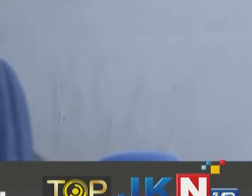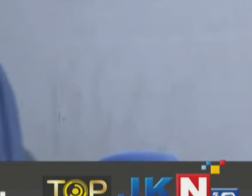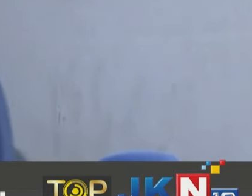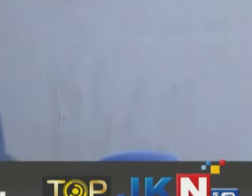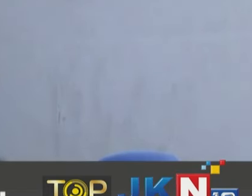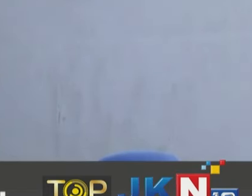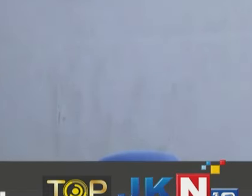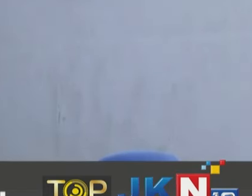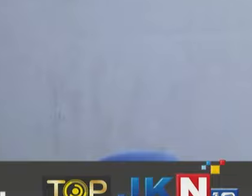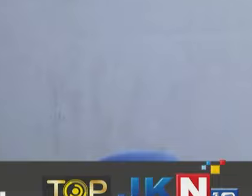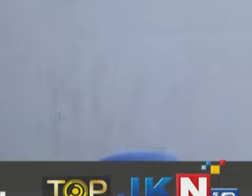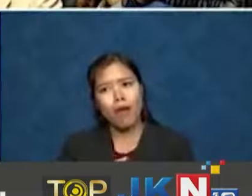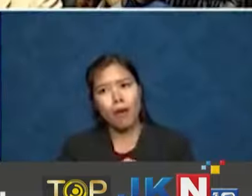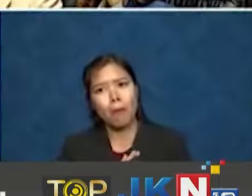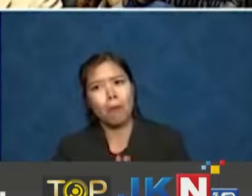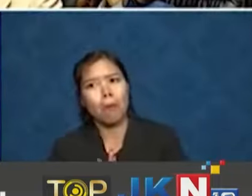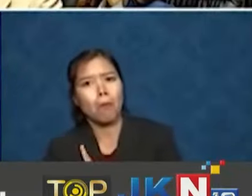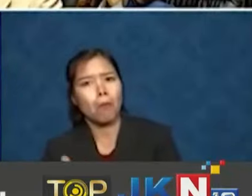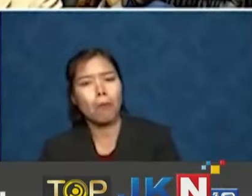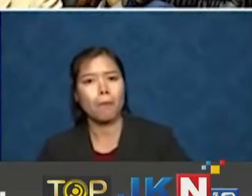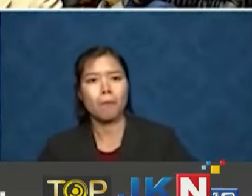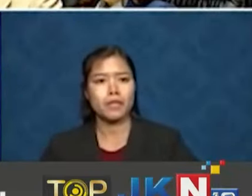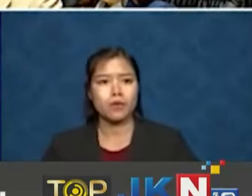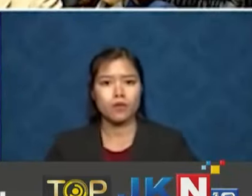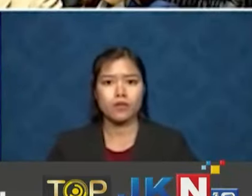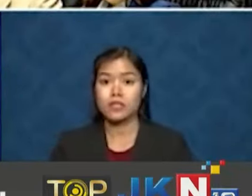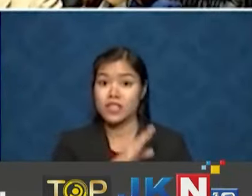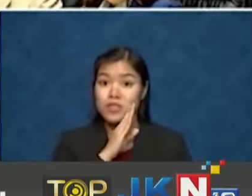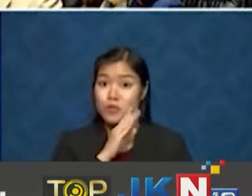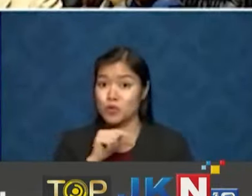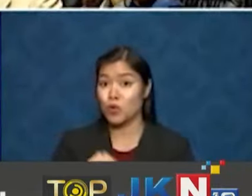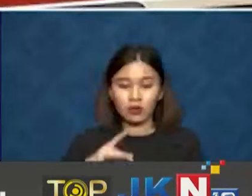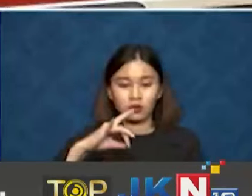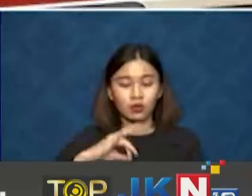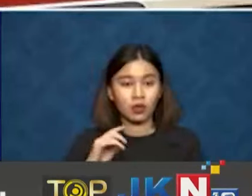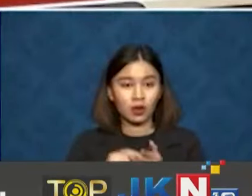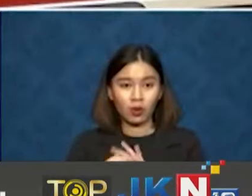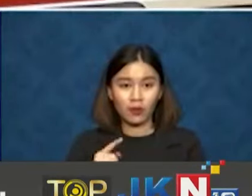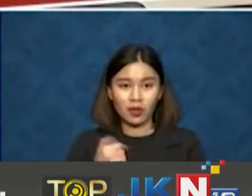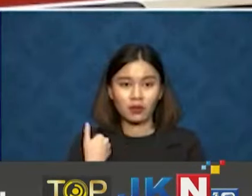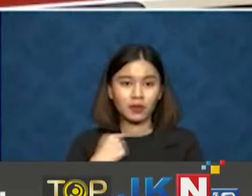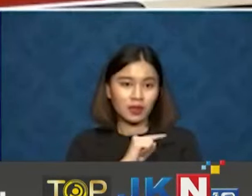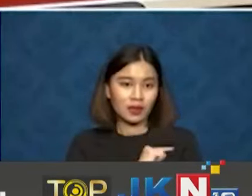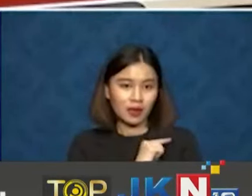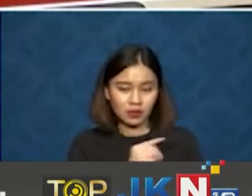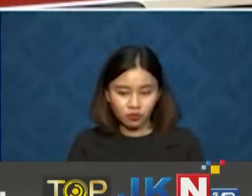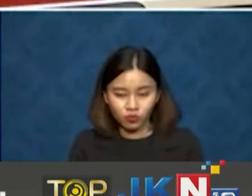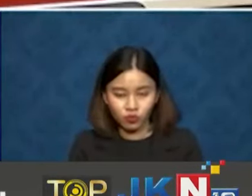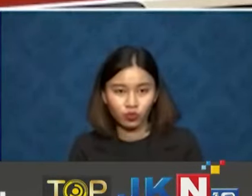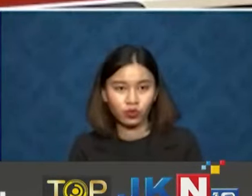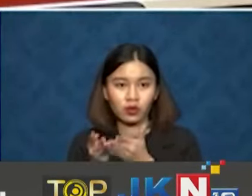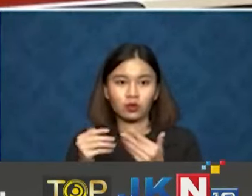ะครับว่านายกรัฐมนตรีและรัฐมนตรีว่าการกระทรวงการคลังที่ชื่อเศรษฐาทวีสินไม่ต้องการใช้องคลักษณ์พิ